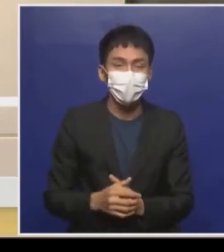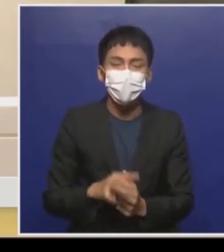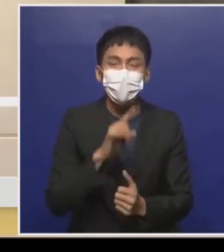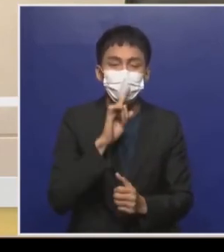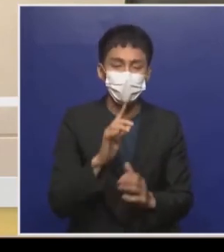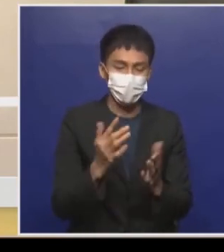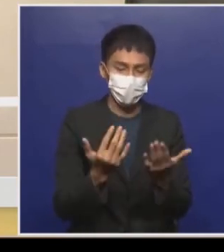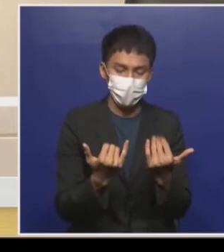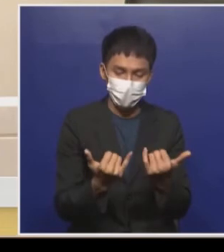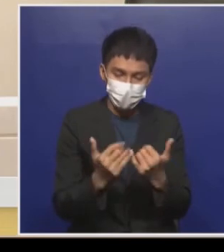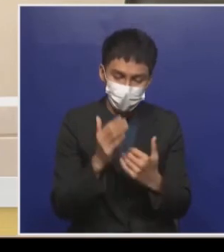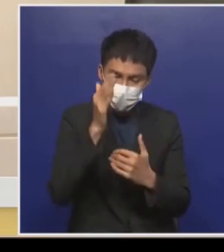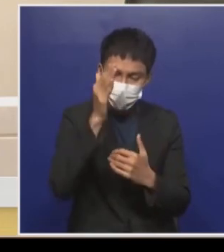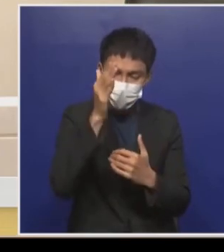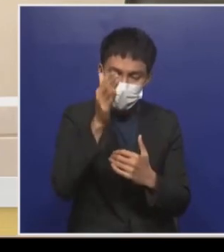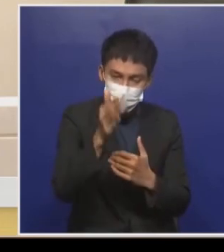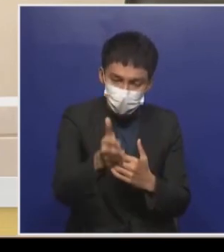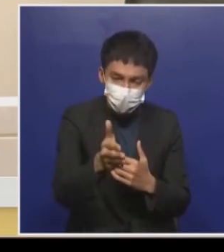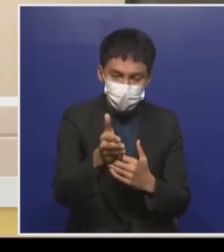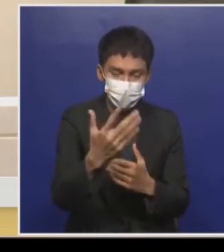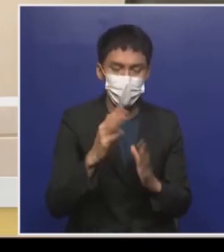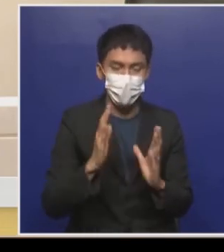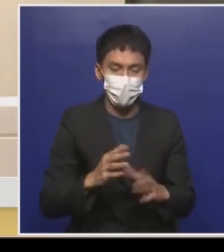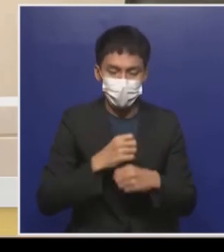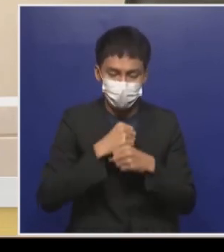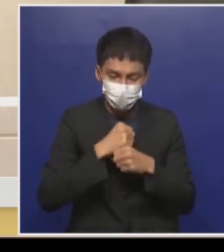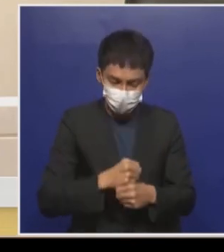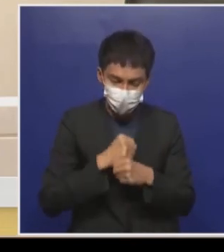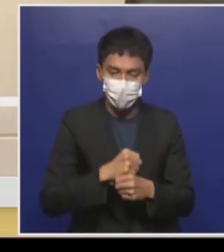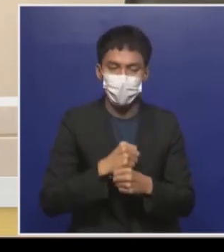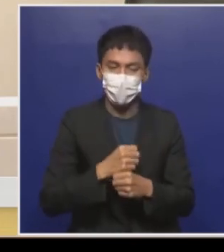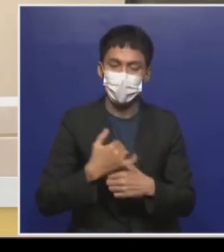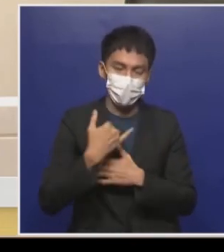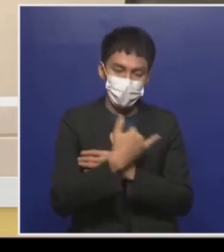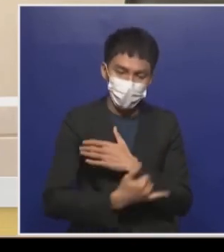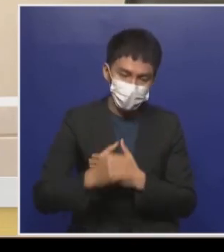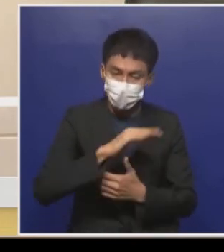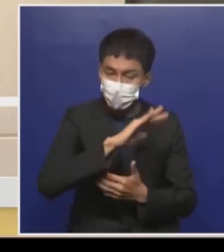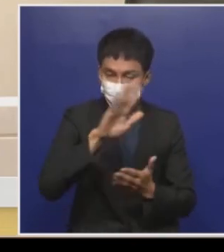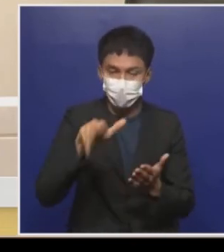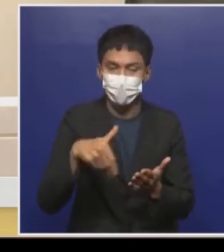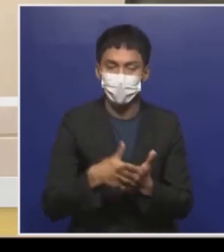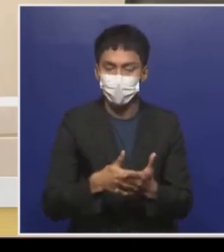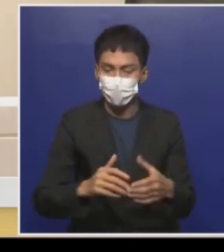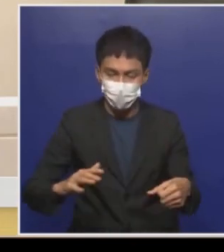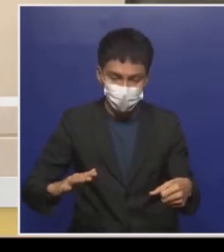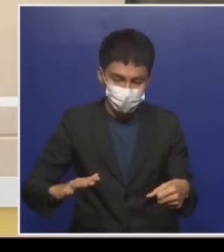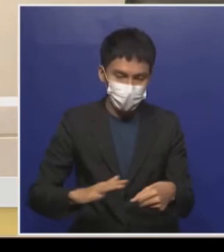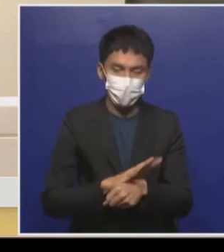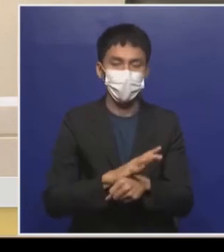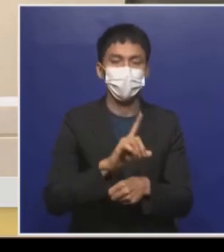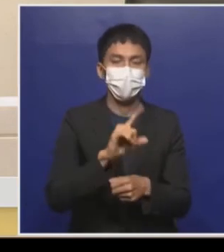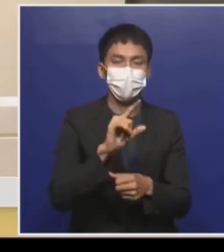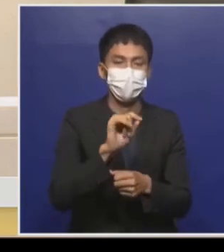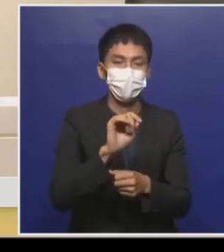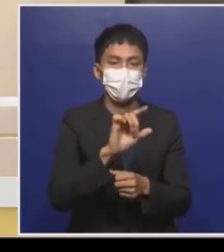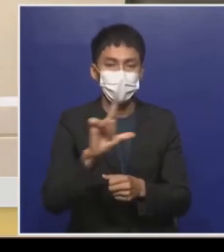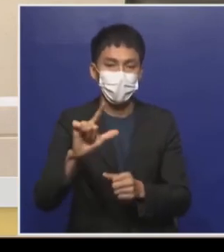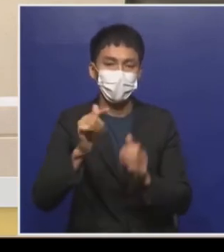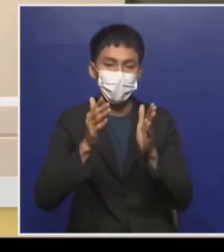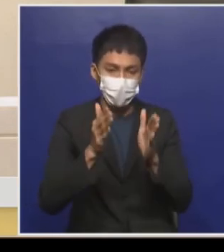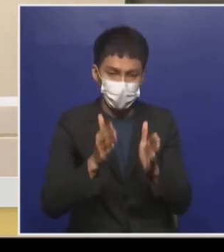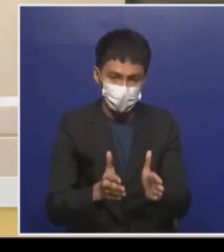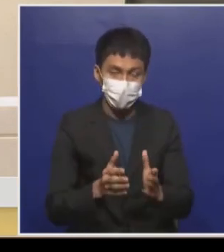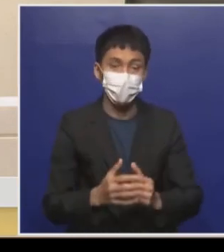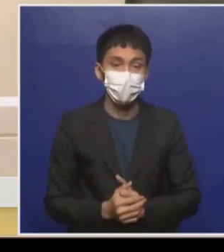วันนี้ในอ thy», ภสูงเอายุั้งประเทศใส จะมีครบ 20 ลาน คน จะต้